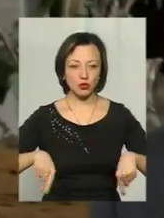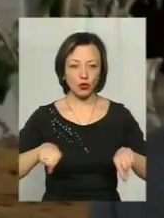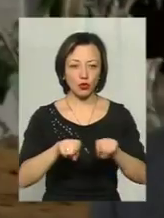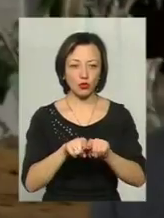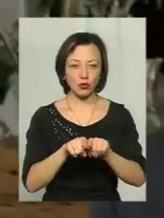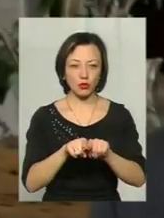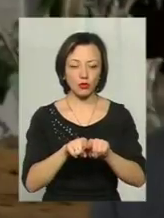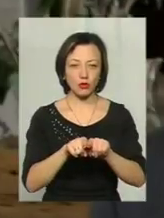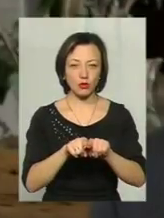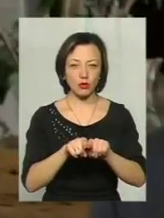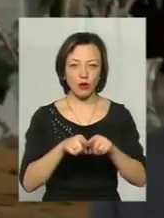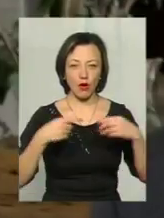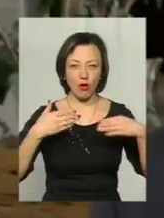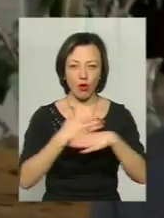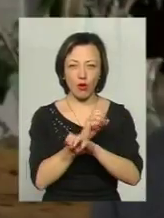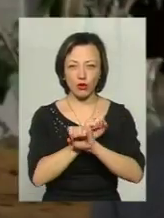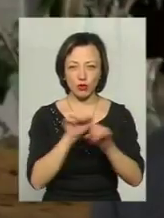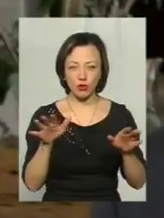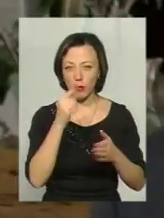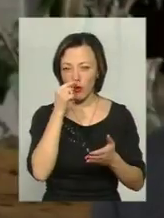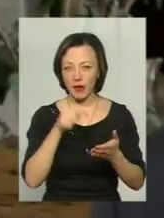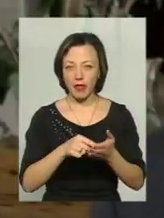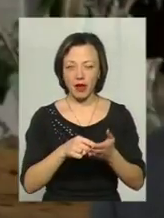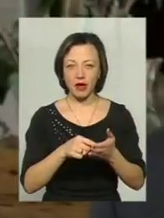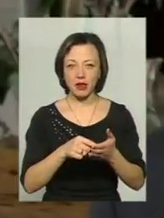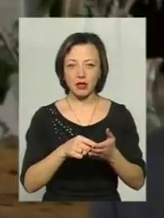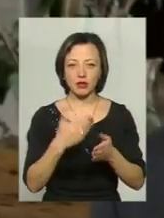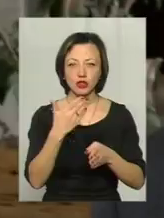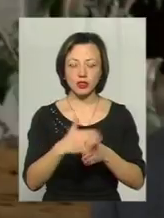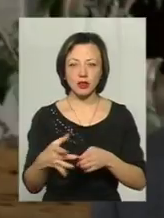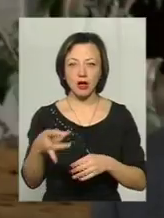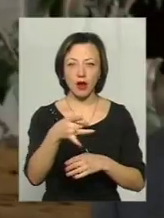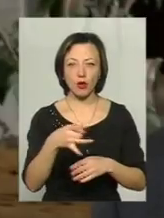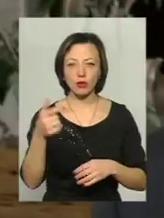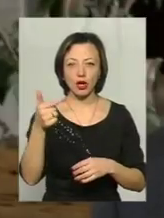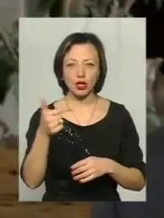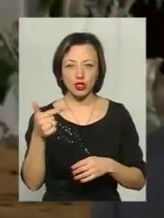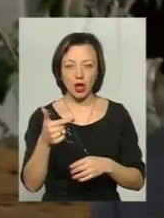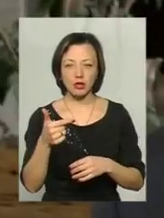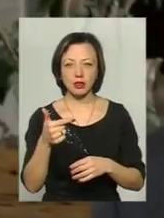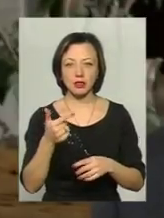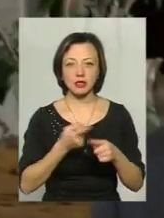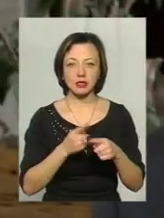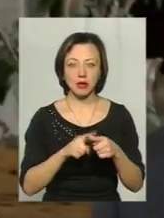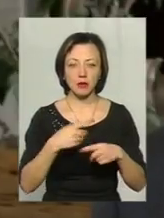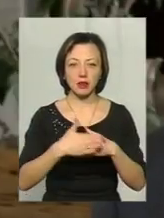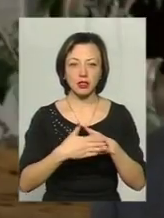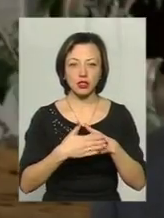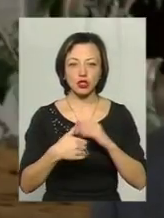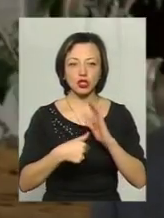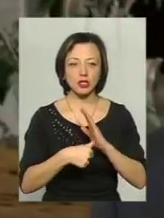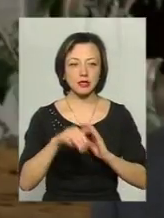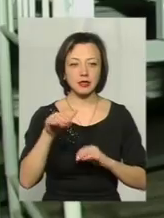розльоту, можливого розльоту осколків попадає частина мікрорайону Гричан. Це близько 6